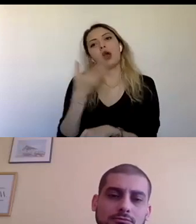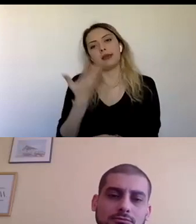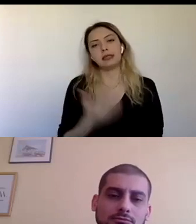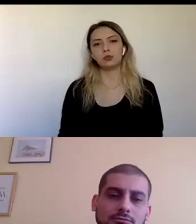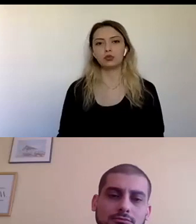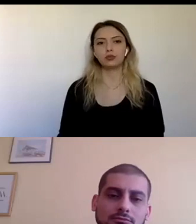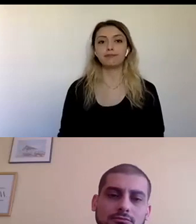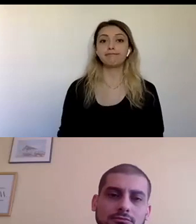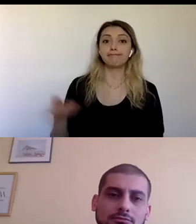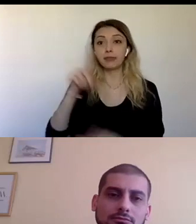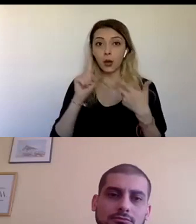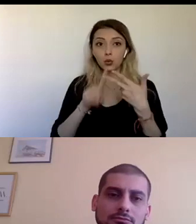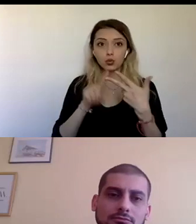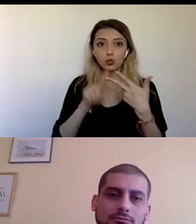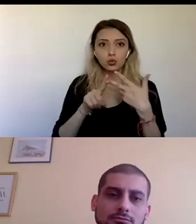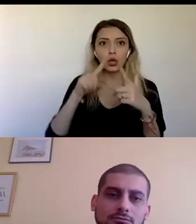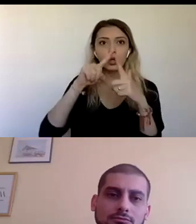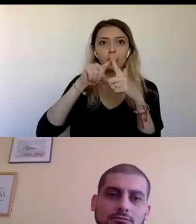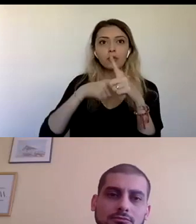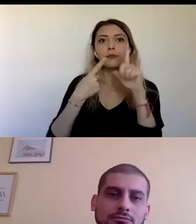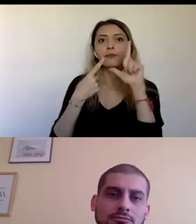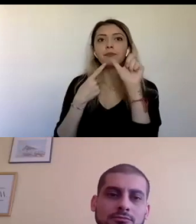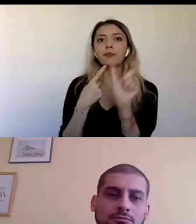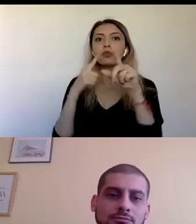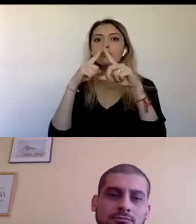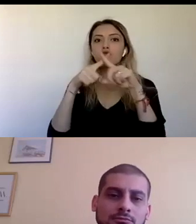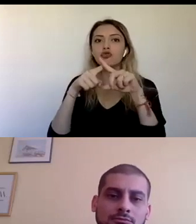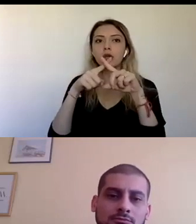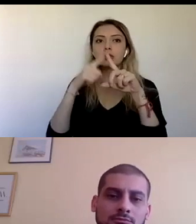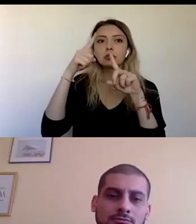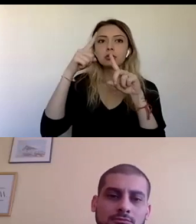Jax Tops. Bu da